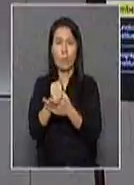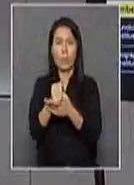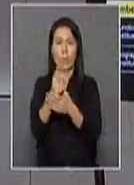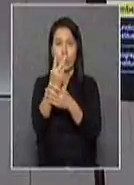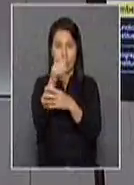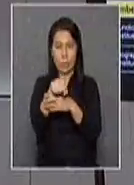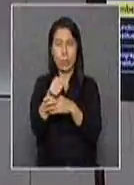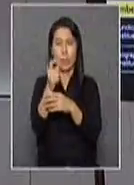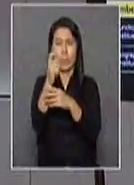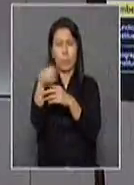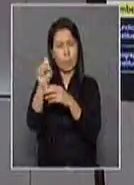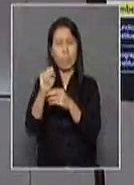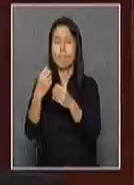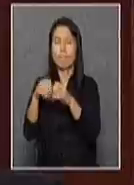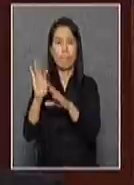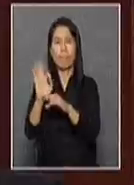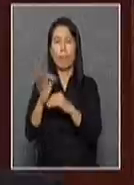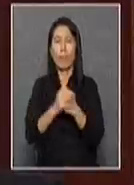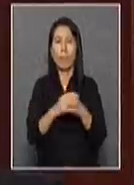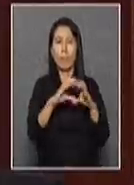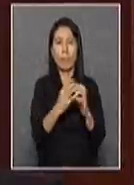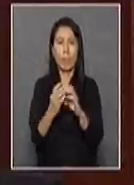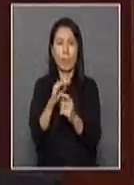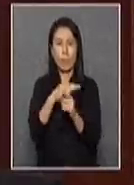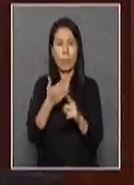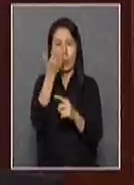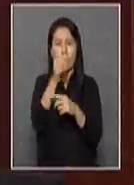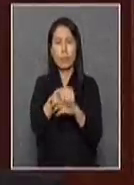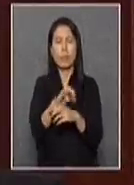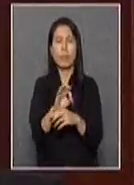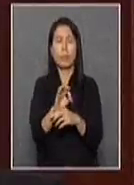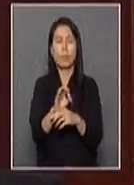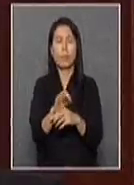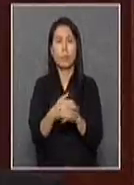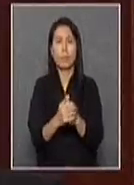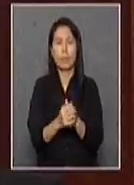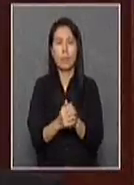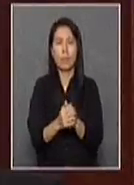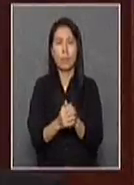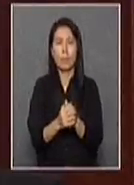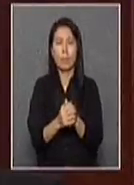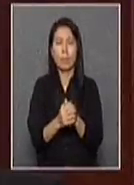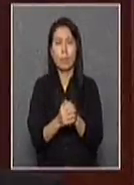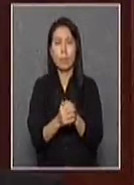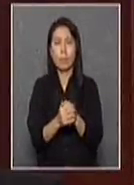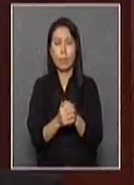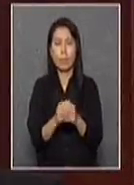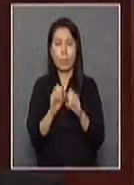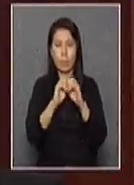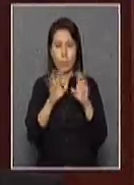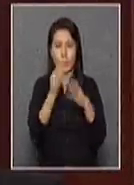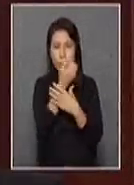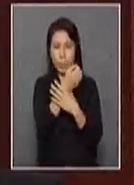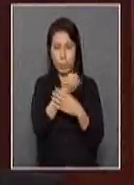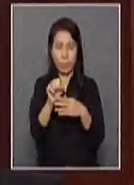贊成，9位反對，冇人棄權。議題未獲得。兩部分在席委員分別以過半數贊成，我宣布修正